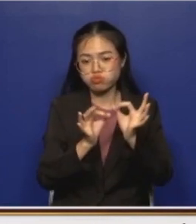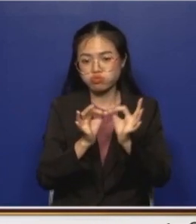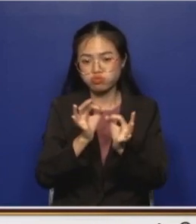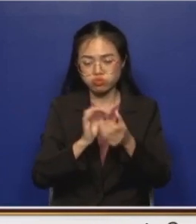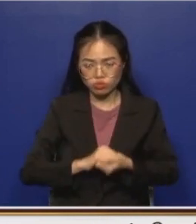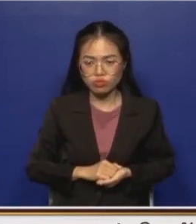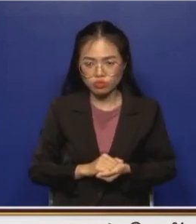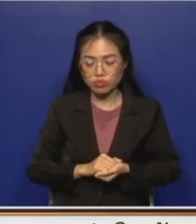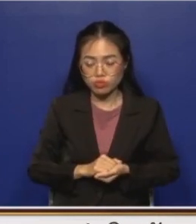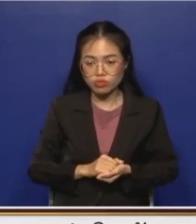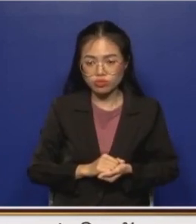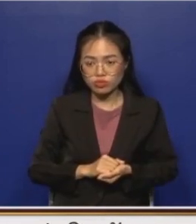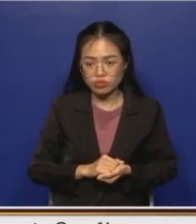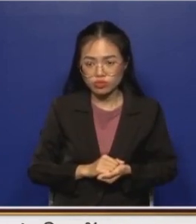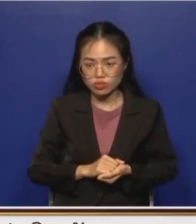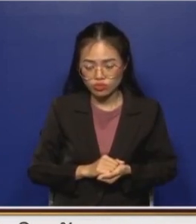ฮะเ